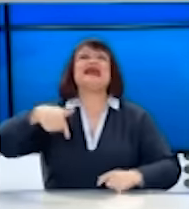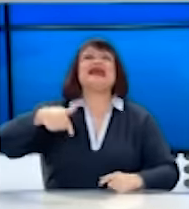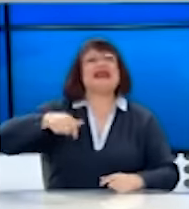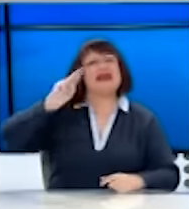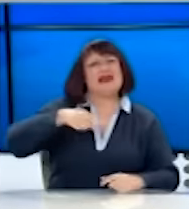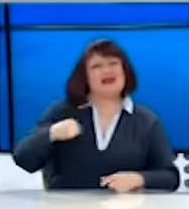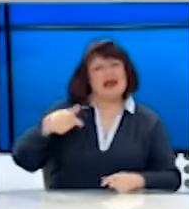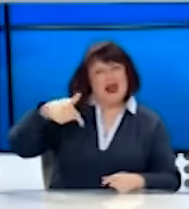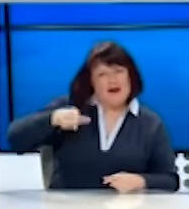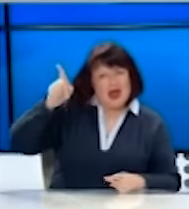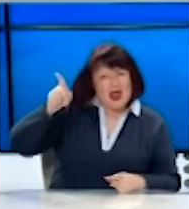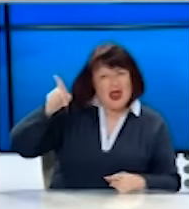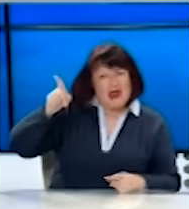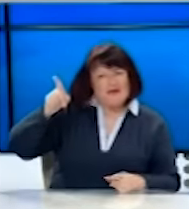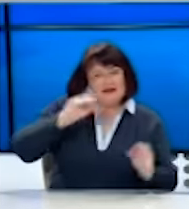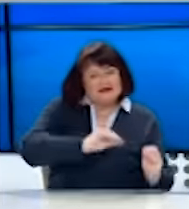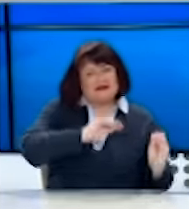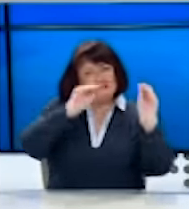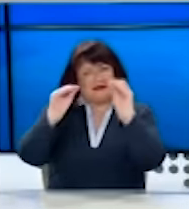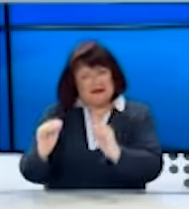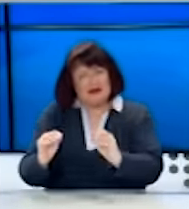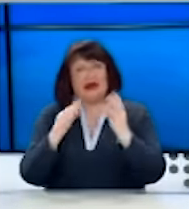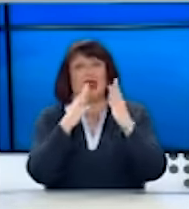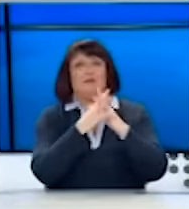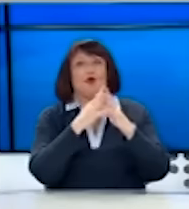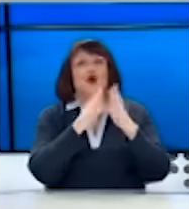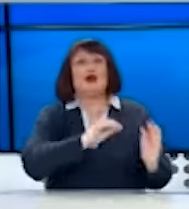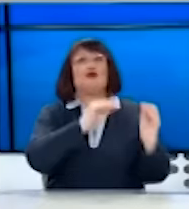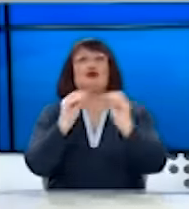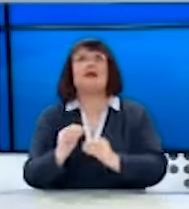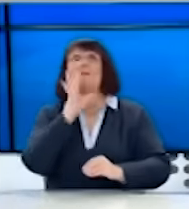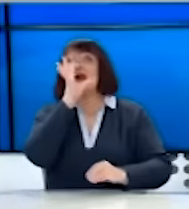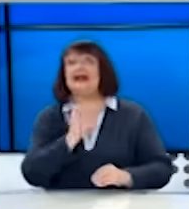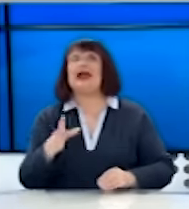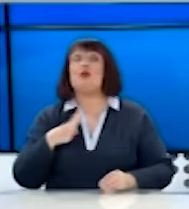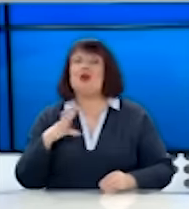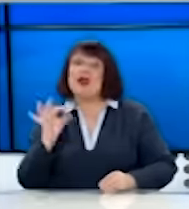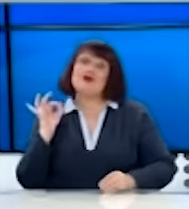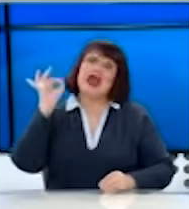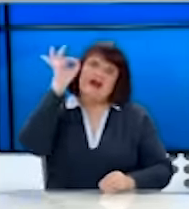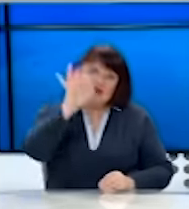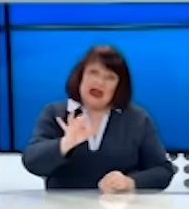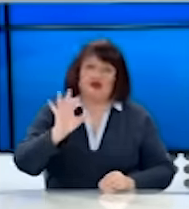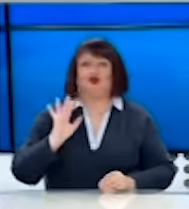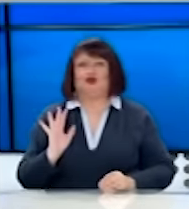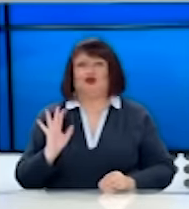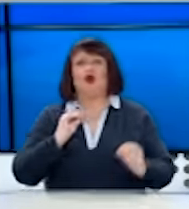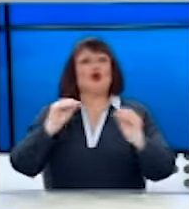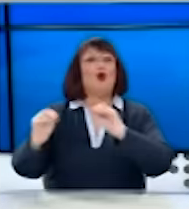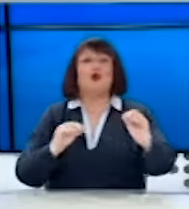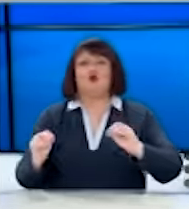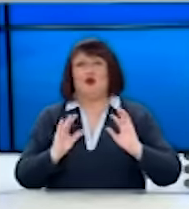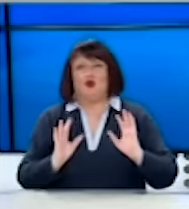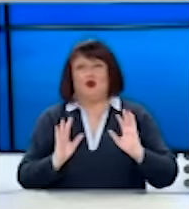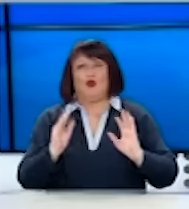χορήγηση ασύλου και μετακίνηση ξεριζωμένων στις χώρες του πραγματικού τους προορισμού. Και βέβαια, αυτή η μεγάλη